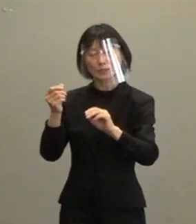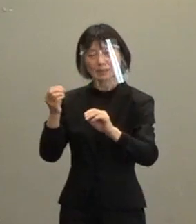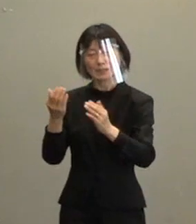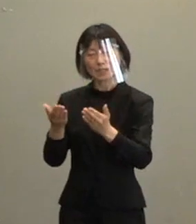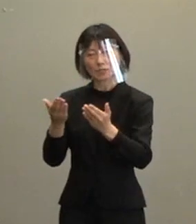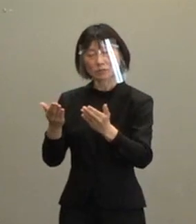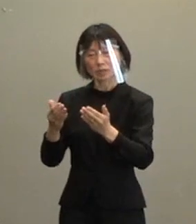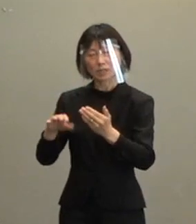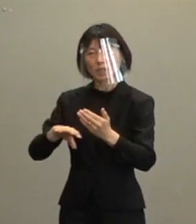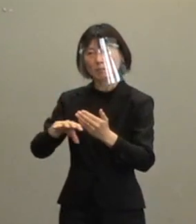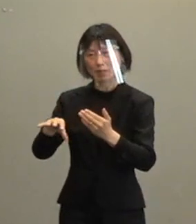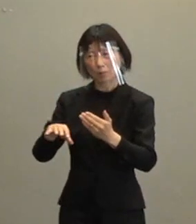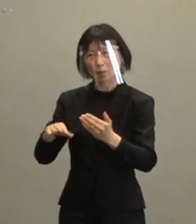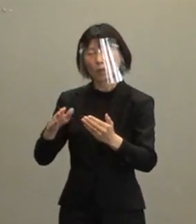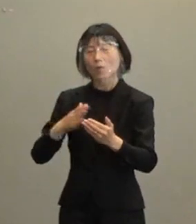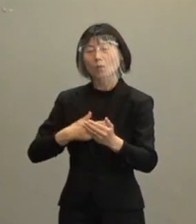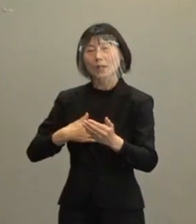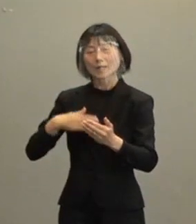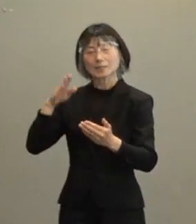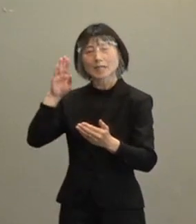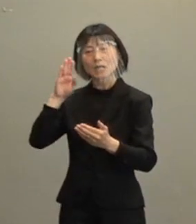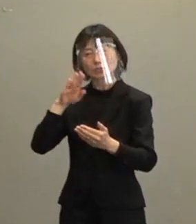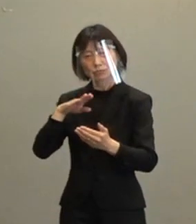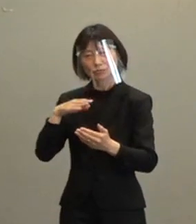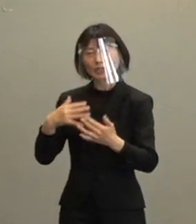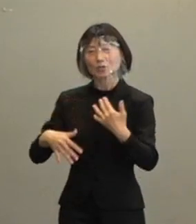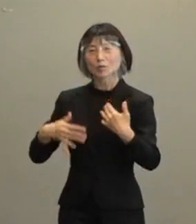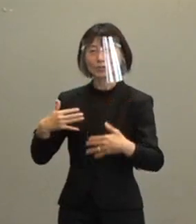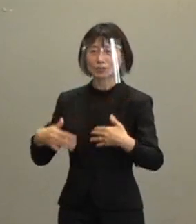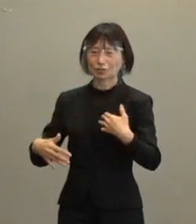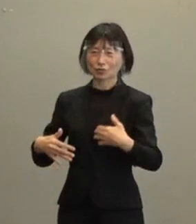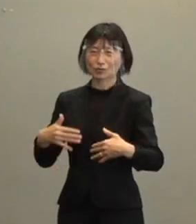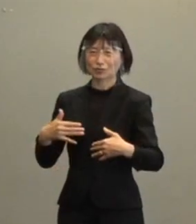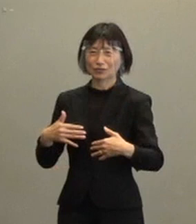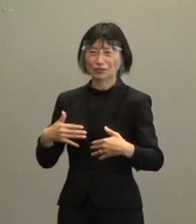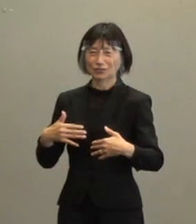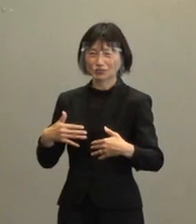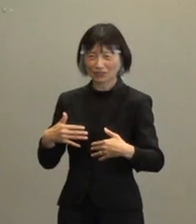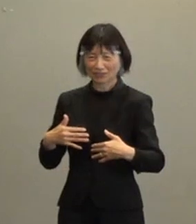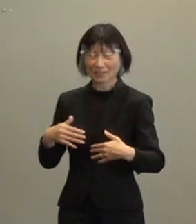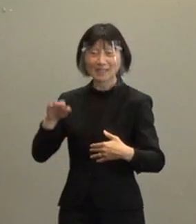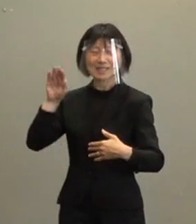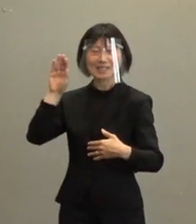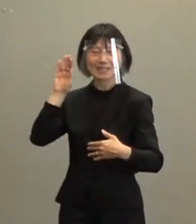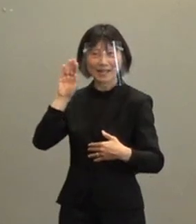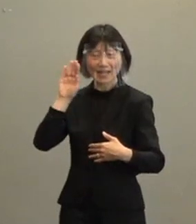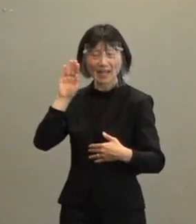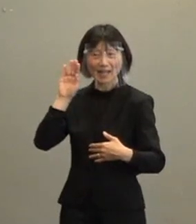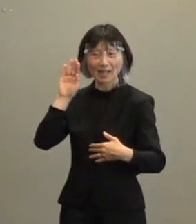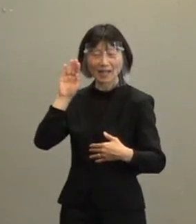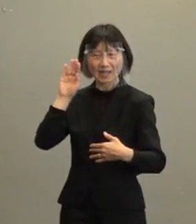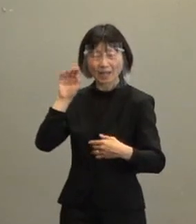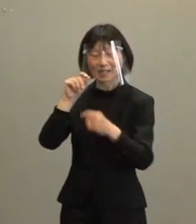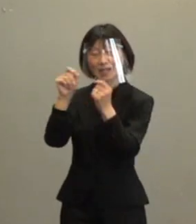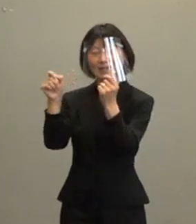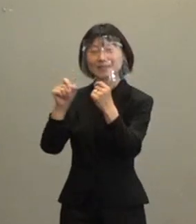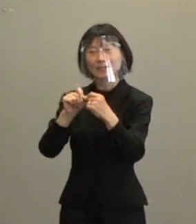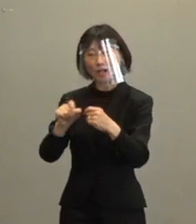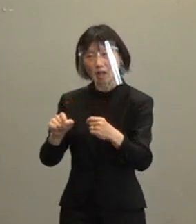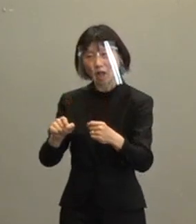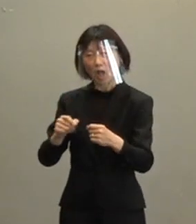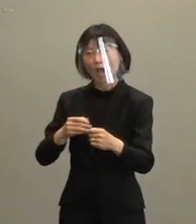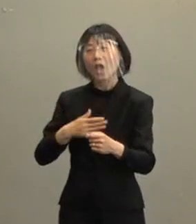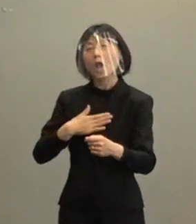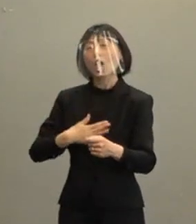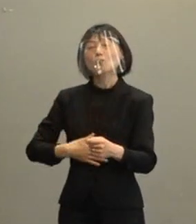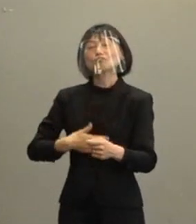う、なんか分かりやすくっていうんですかね、楽しく面白く、聞いて、結果満足